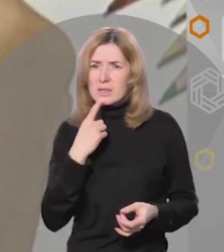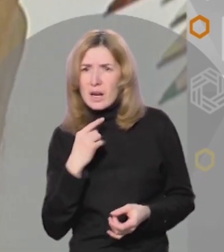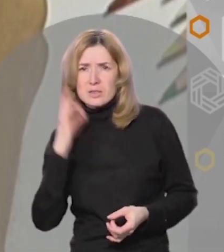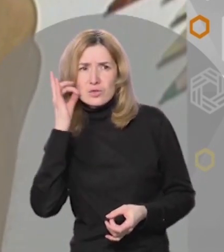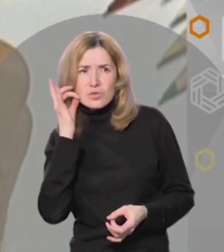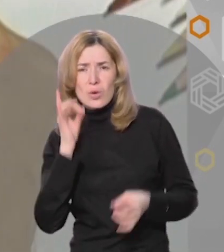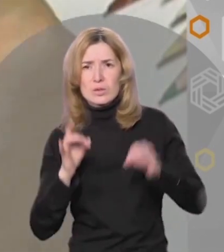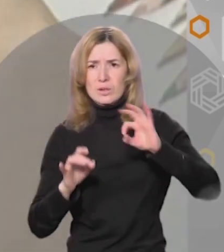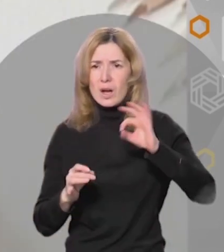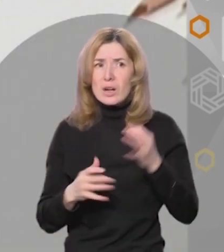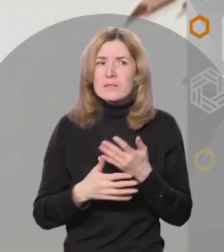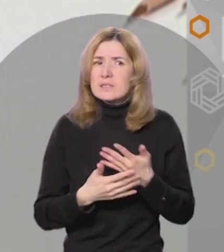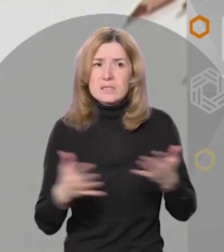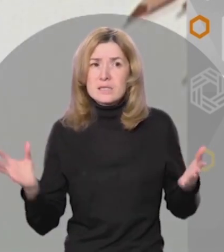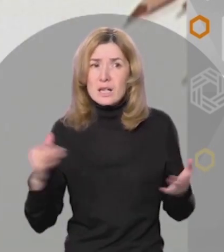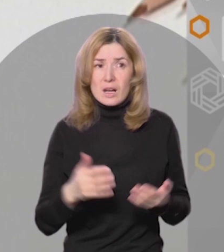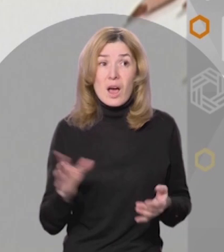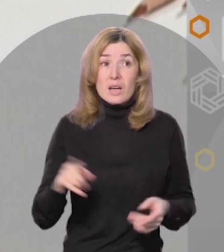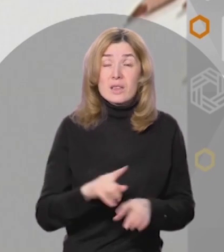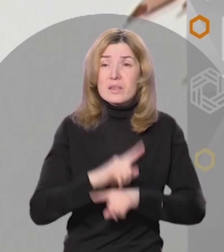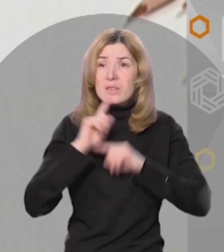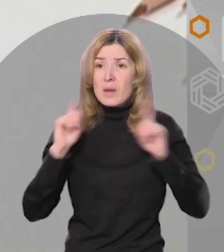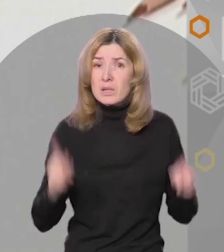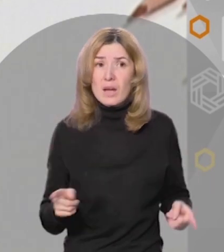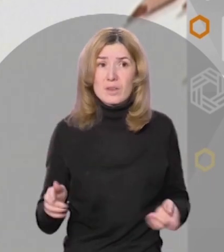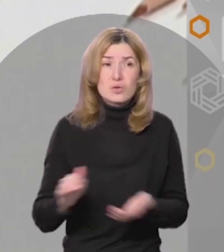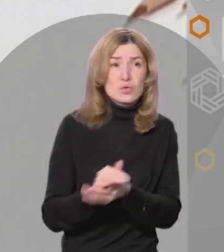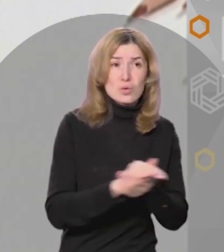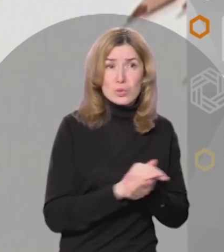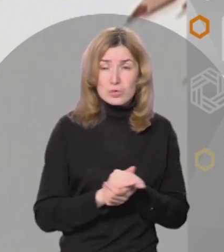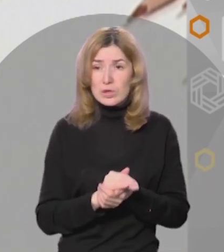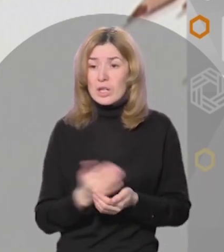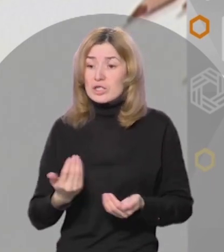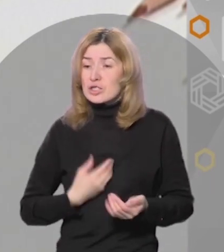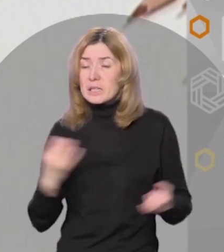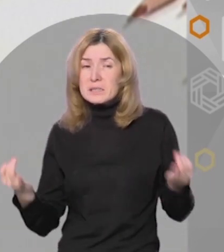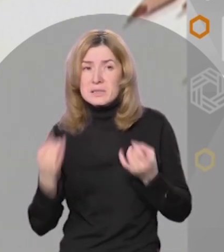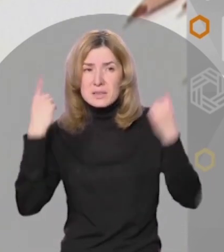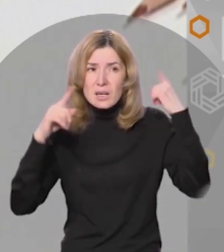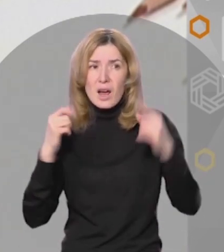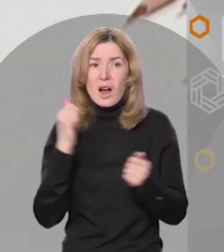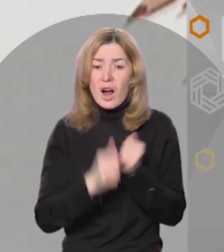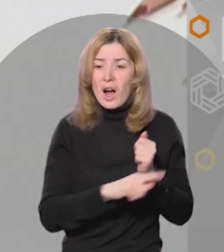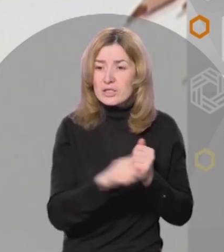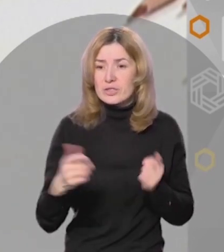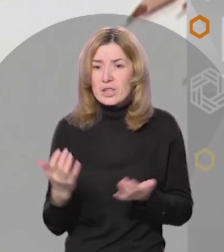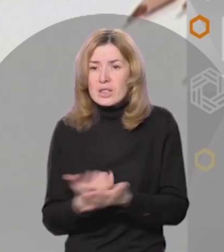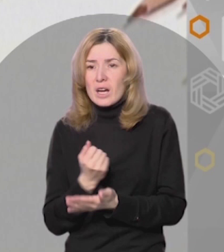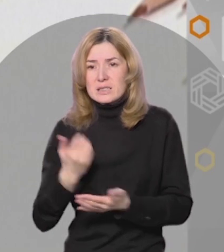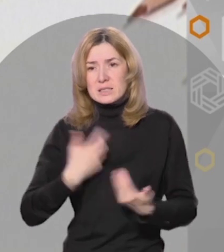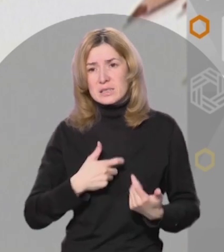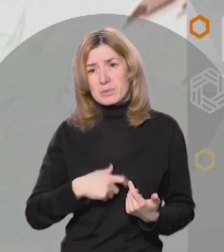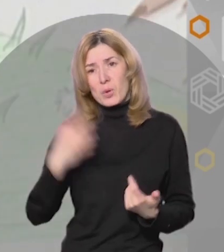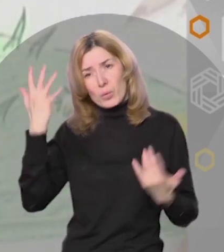желтый, розовый – все разные, но необыкновенно дружные. Жить им было интересно, каждый находил себе